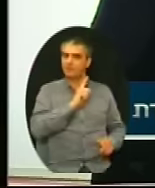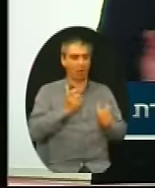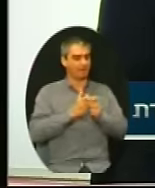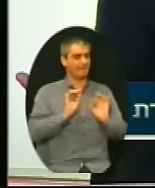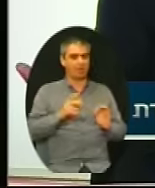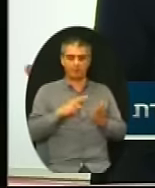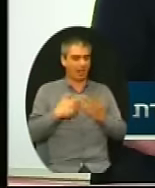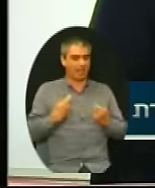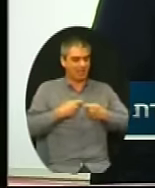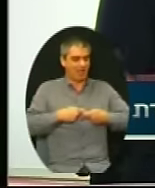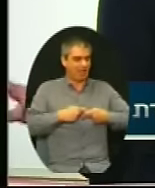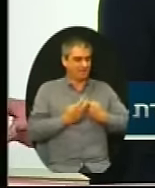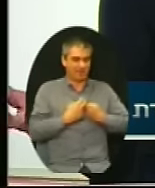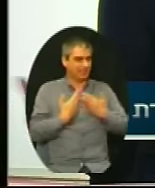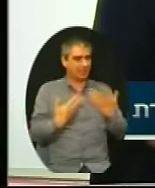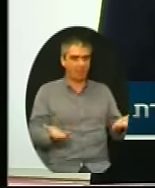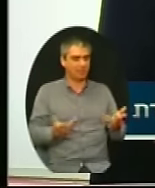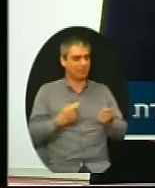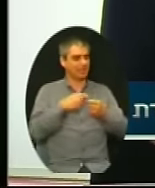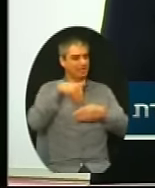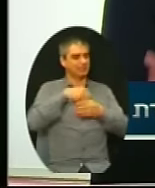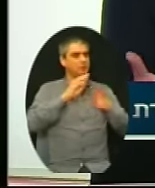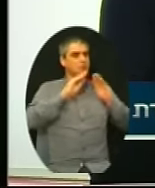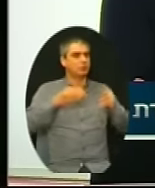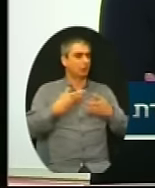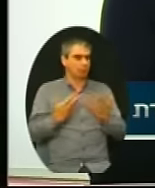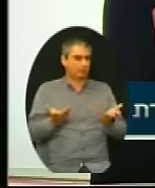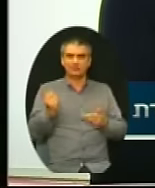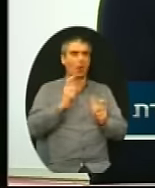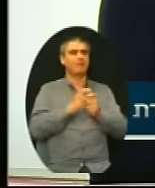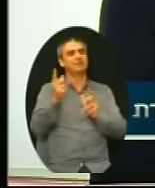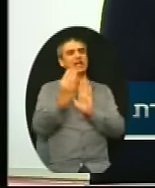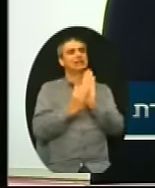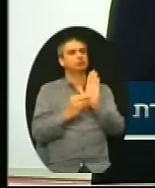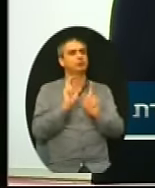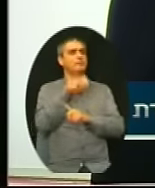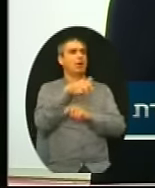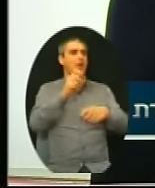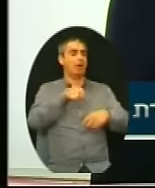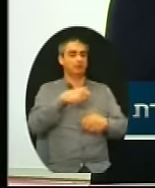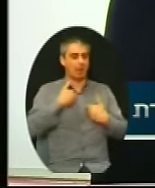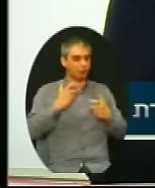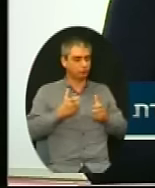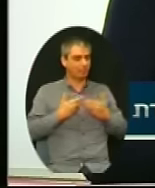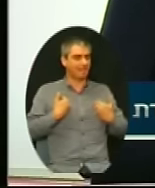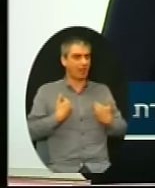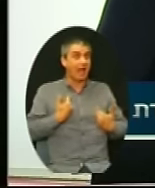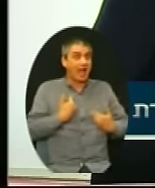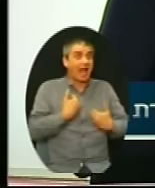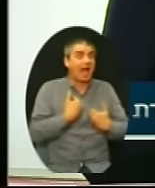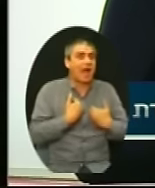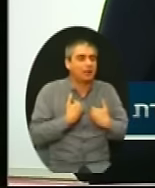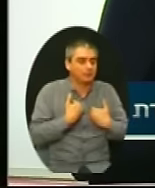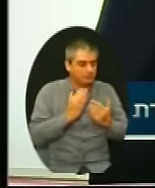מפלגות כי אין שם חברות וחברים, אין שם גופים, אין שם מוסדות, זה לא מפלגה, זאת רשימה לכנסת. לנו יש מפלגה, אני